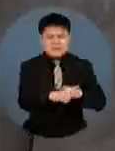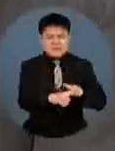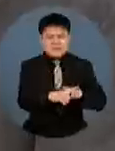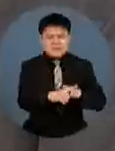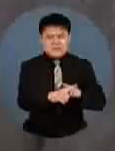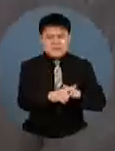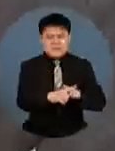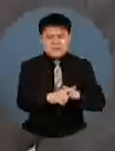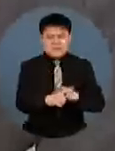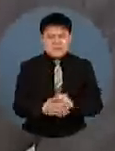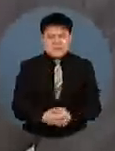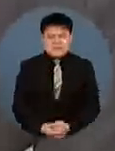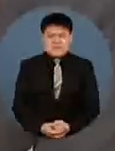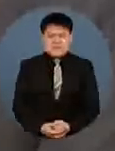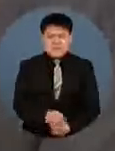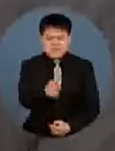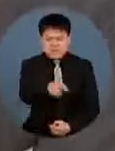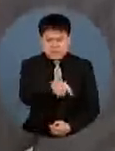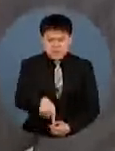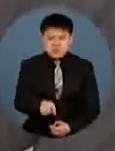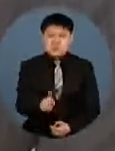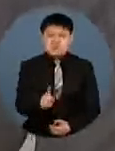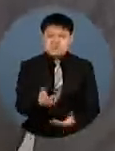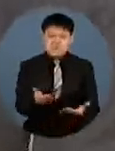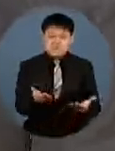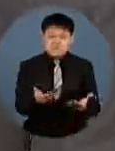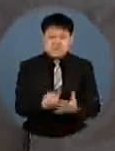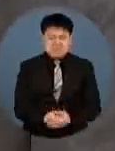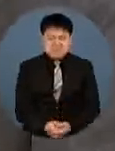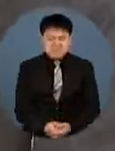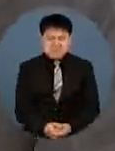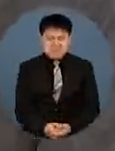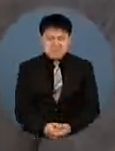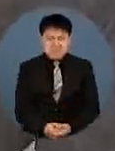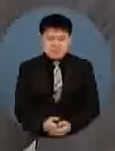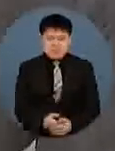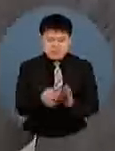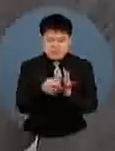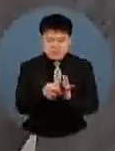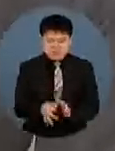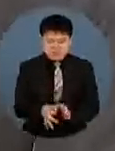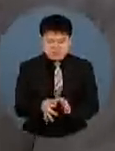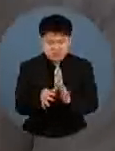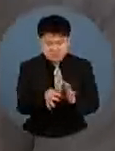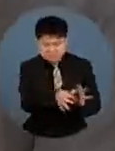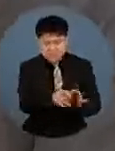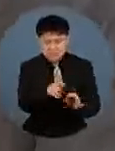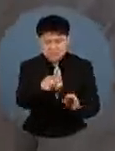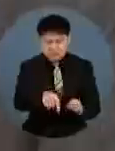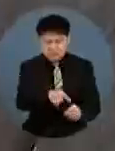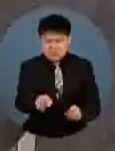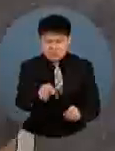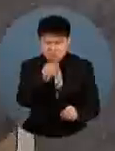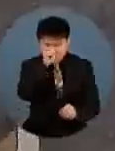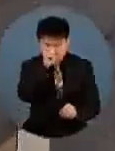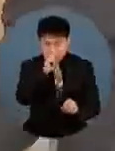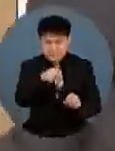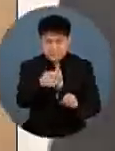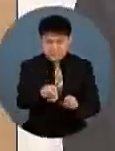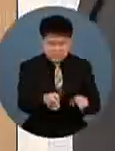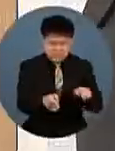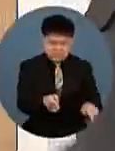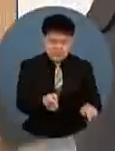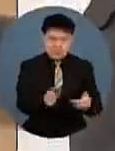왜냐면 이거는 이렇게만 해도 네, 네. 이렇게 해서 일단 있는 수가 아니고 이 수가 좋은 수예요. 그리고 여기까지